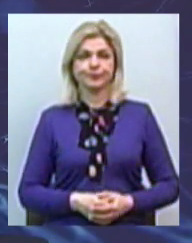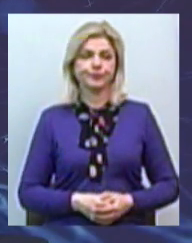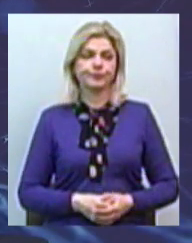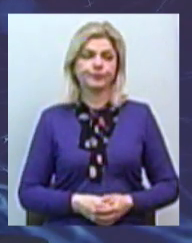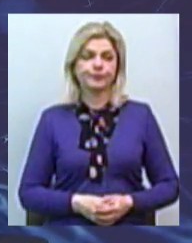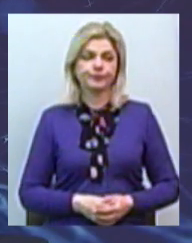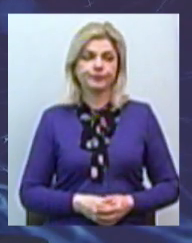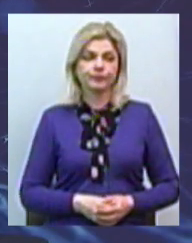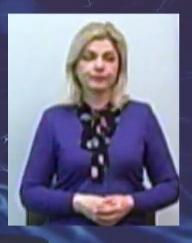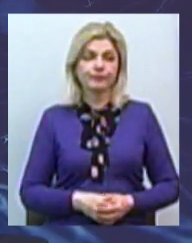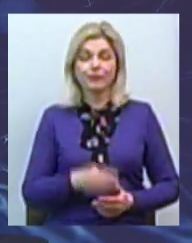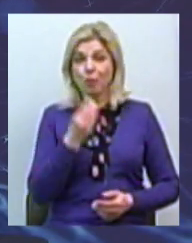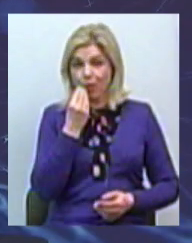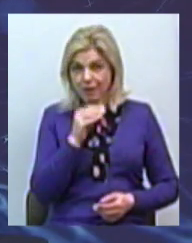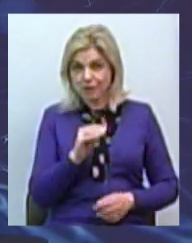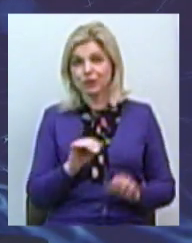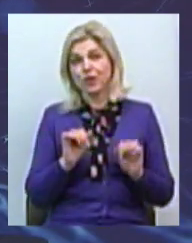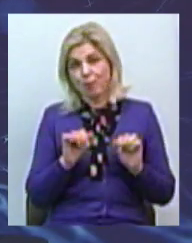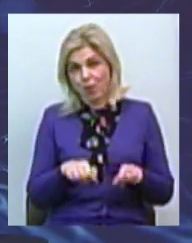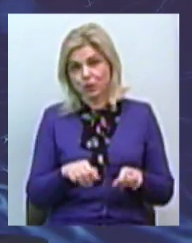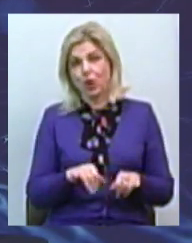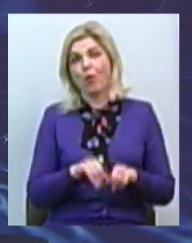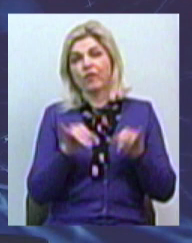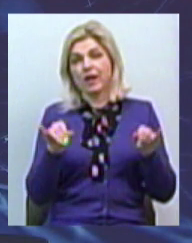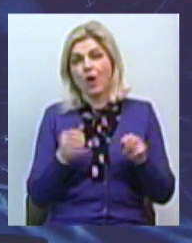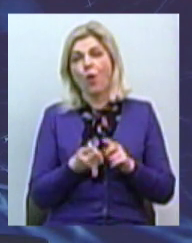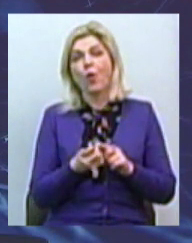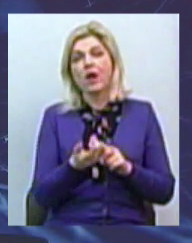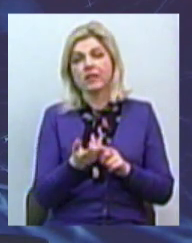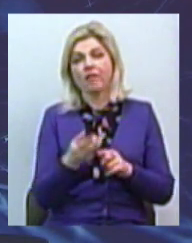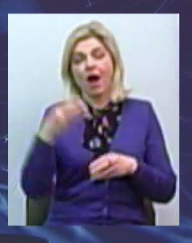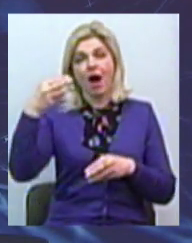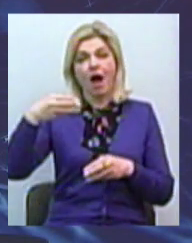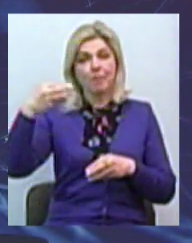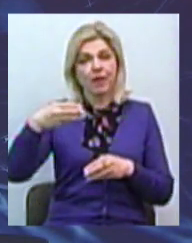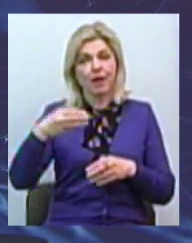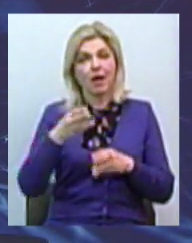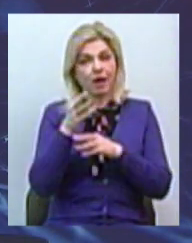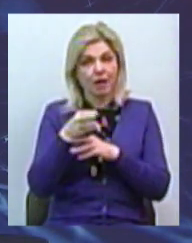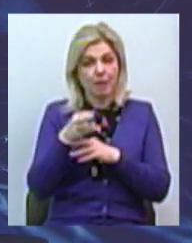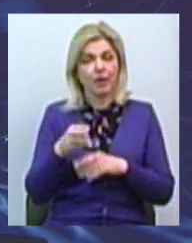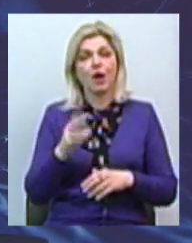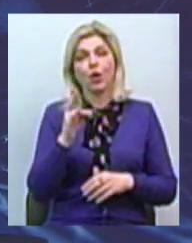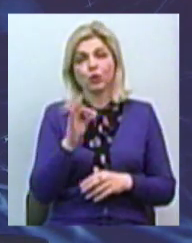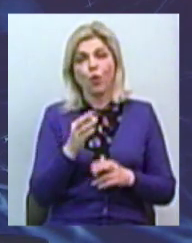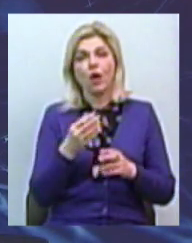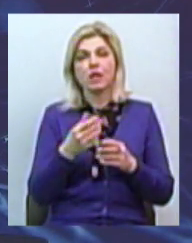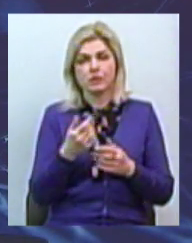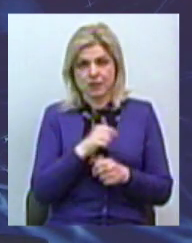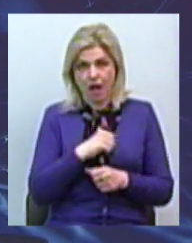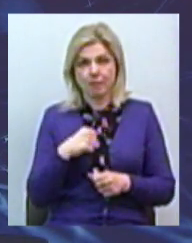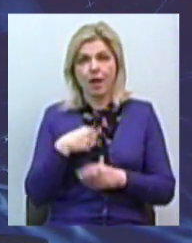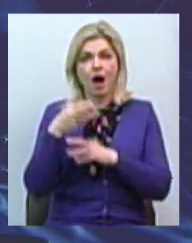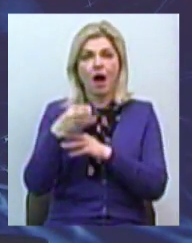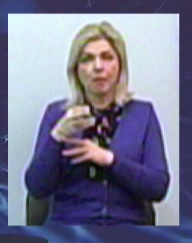очевидь, покращити її можна з збільшенням кількості камер, але просто самі камери десь